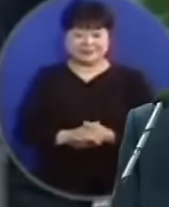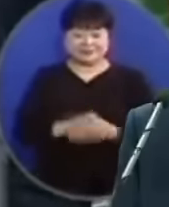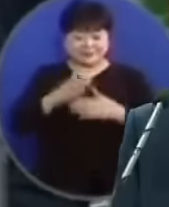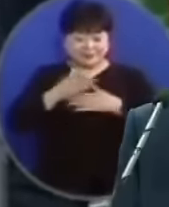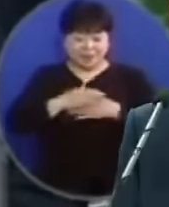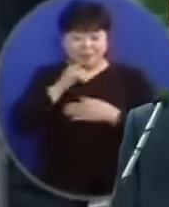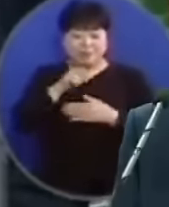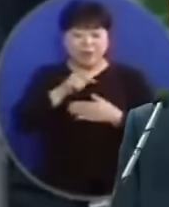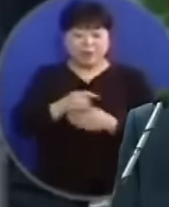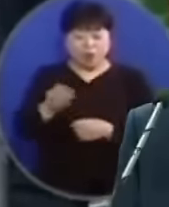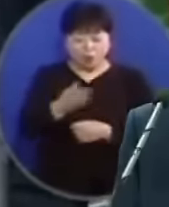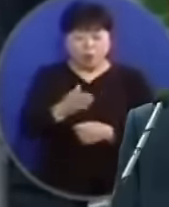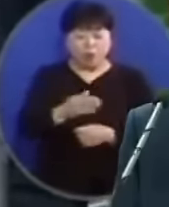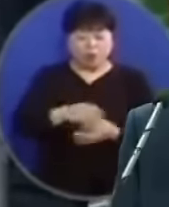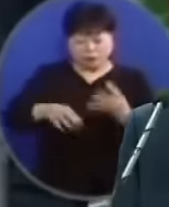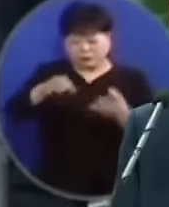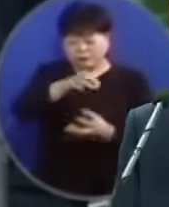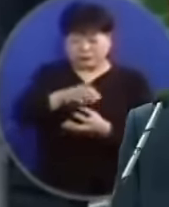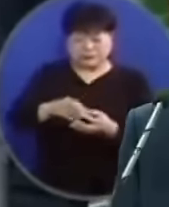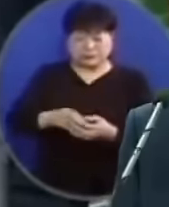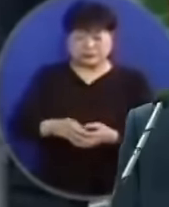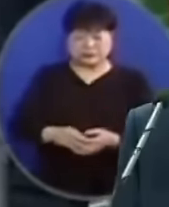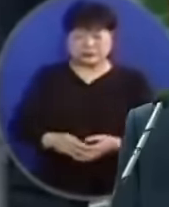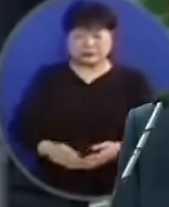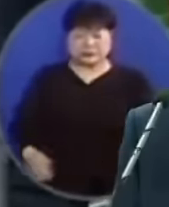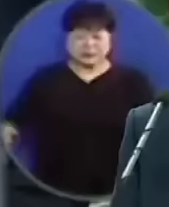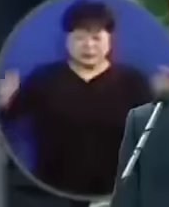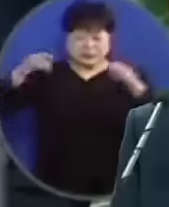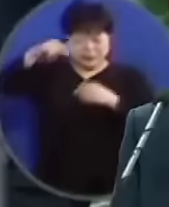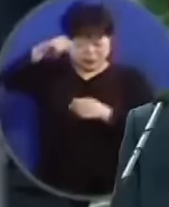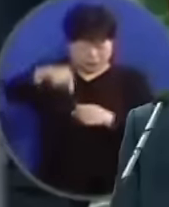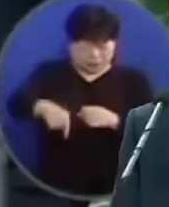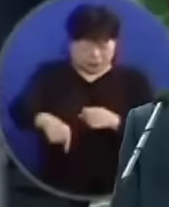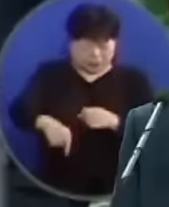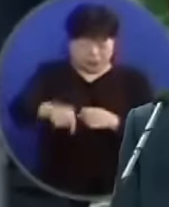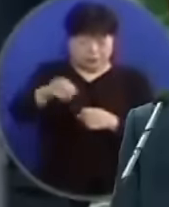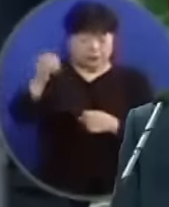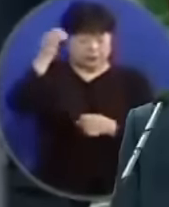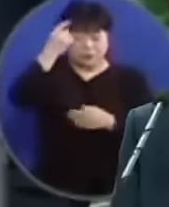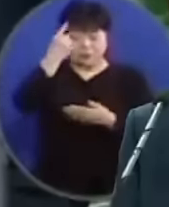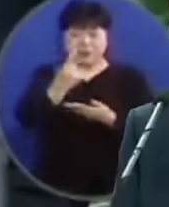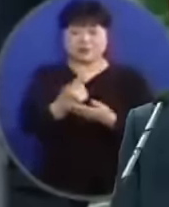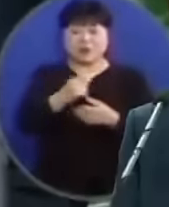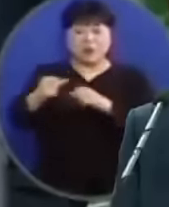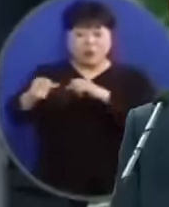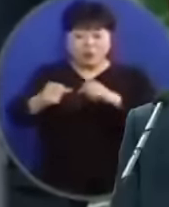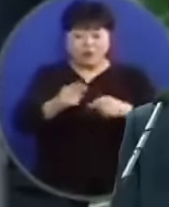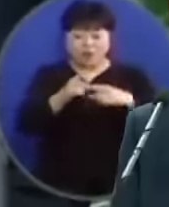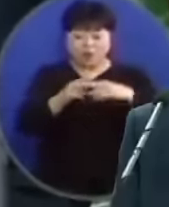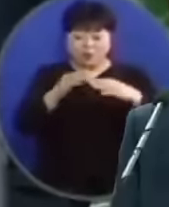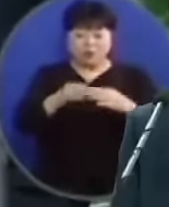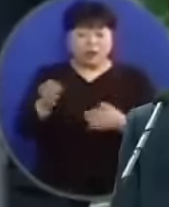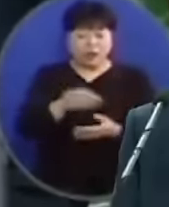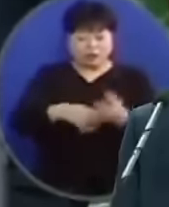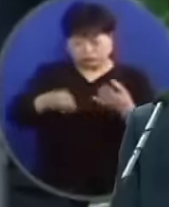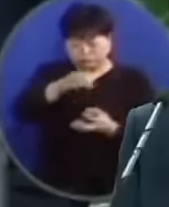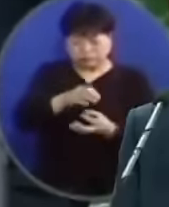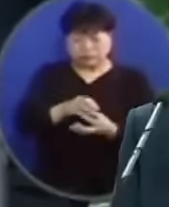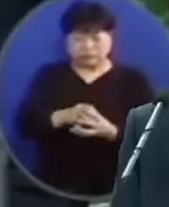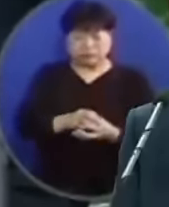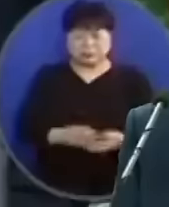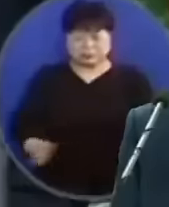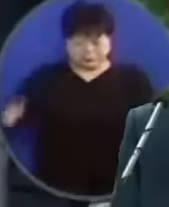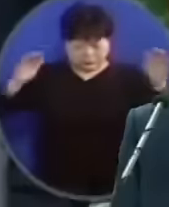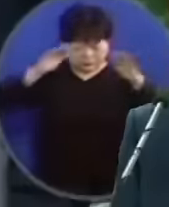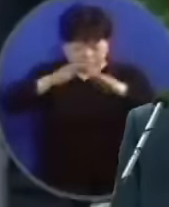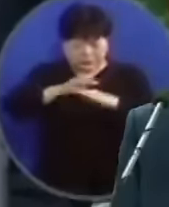내 마음이 공허하고 혼돈하고 허감의 기쁨을 했으면 그 자리에 성령이 운행하십니다. 교회가 공허하고 혼돈하며 허감의 기쁨을